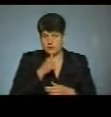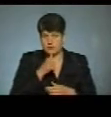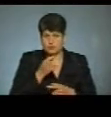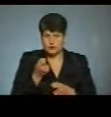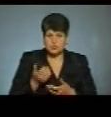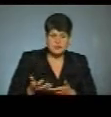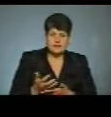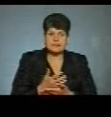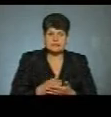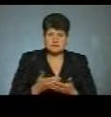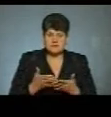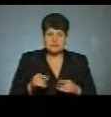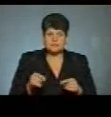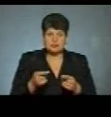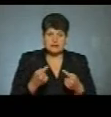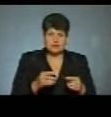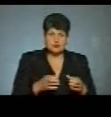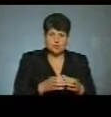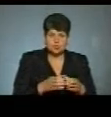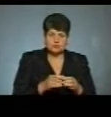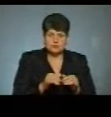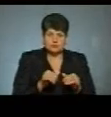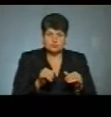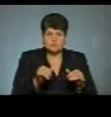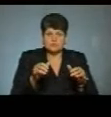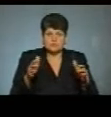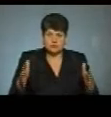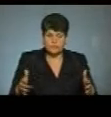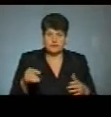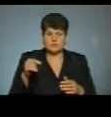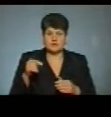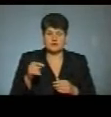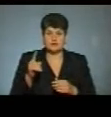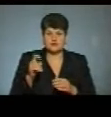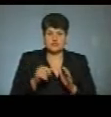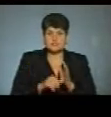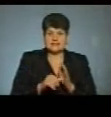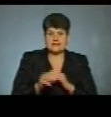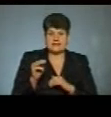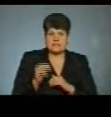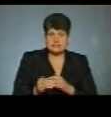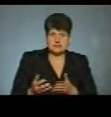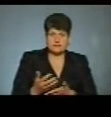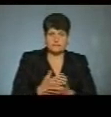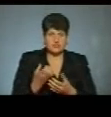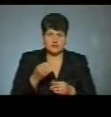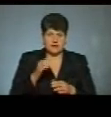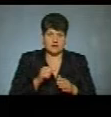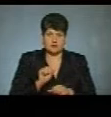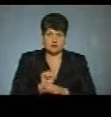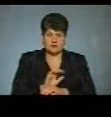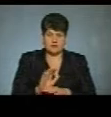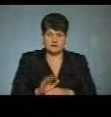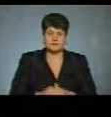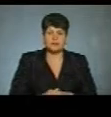потрошки назбираємо. Створили іншу групу, і воно так пішло, і дійшло до 160 тисяч, і воно ще не спиняється. Інна